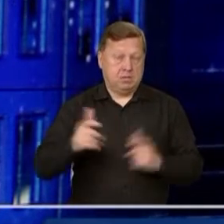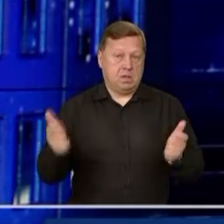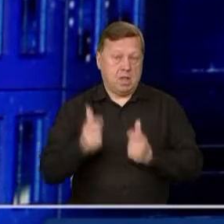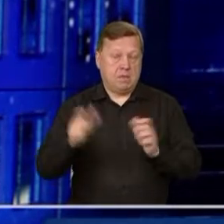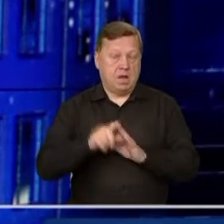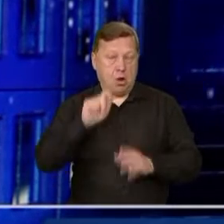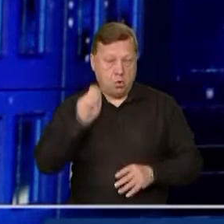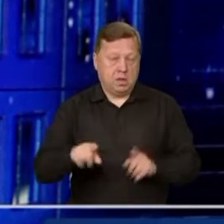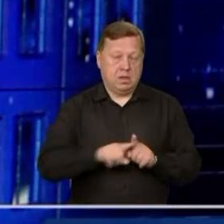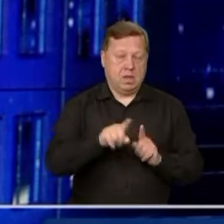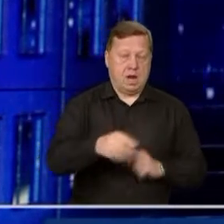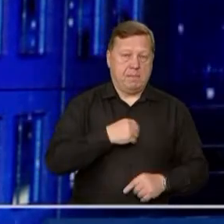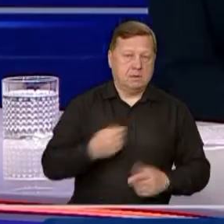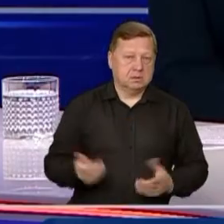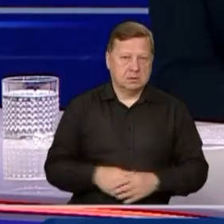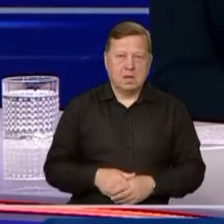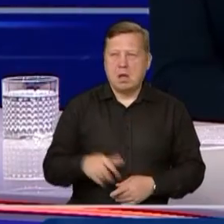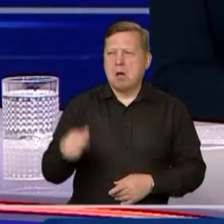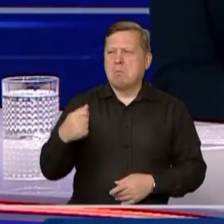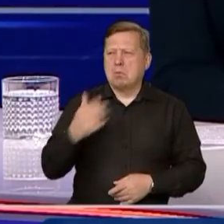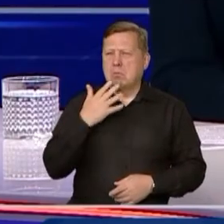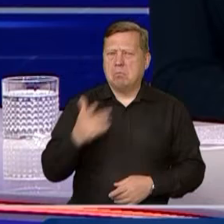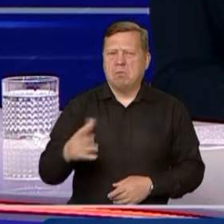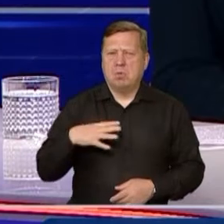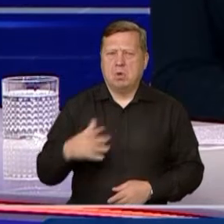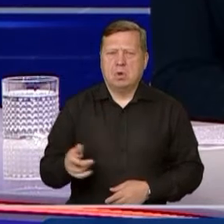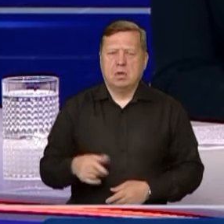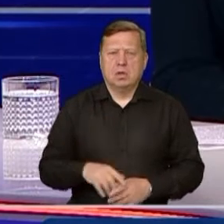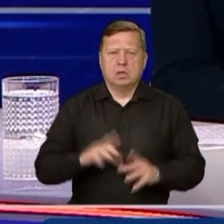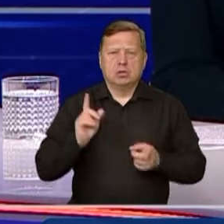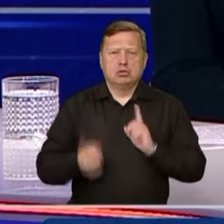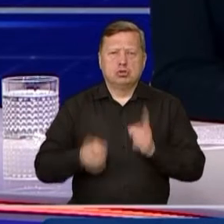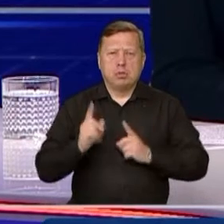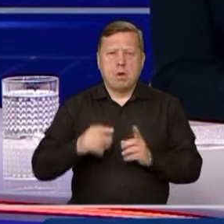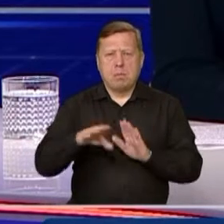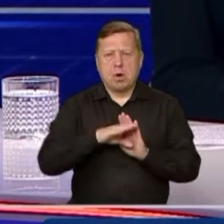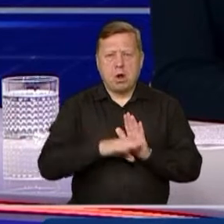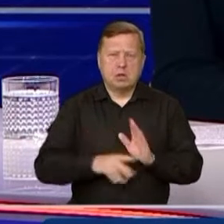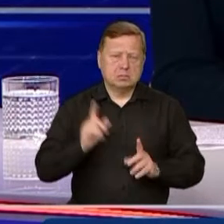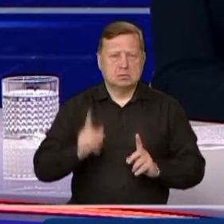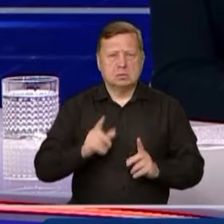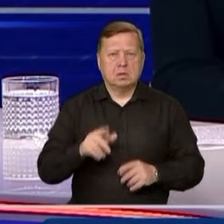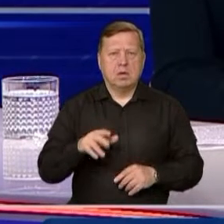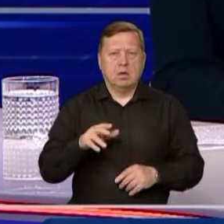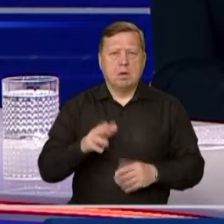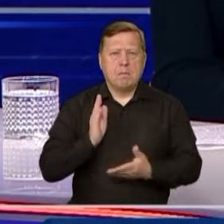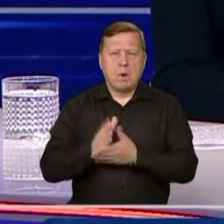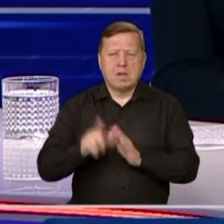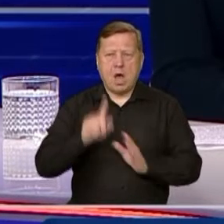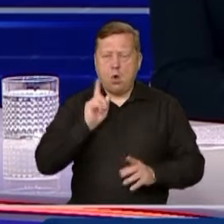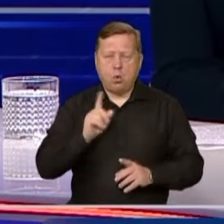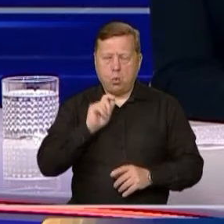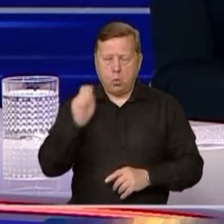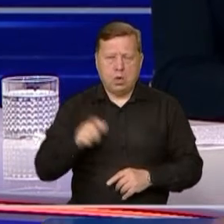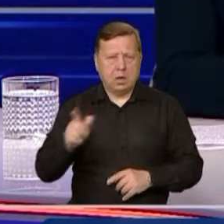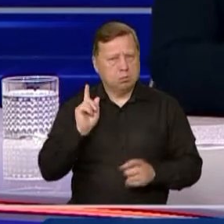dla innych krajów, w tym naszego. A o co chodziło prezydentowi, kiedy mówił o trzeba przyspieszyć pewne procesy związane z udzielaniem pomocy Ukrainie